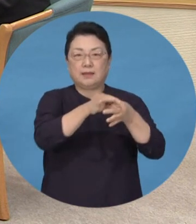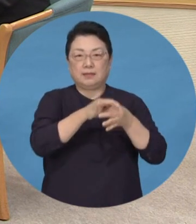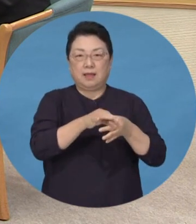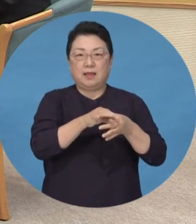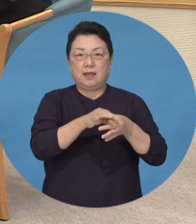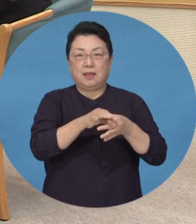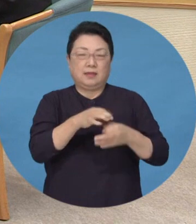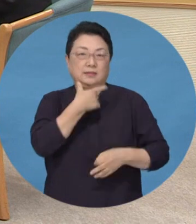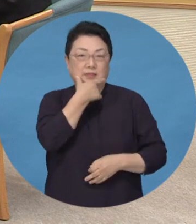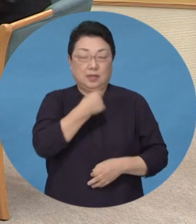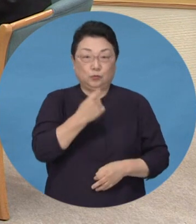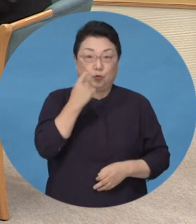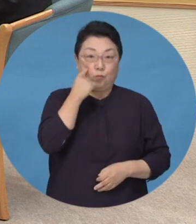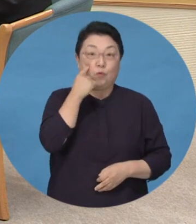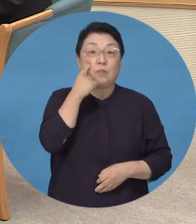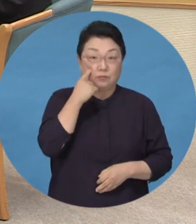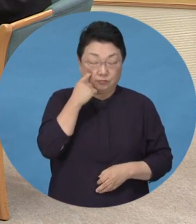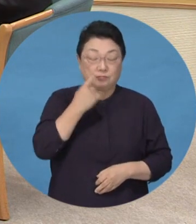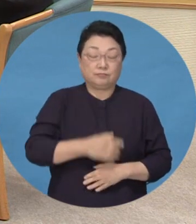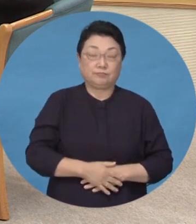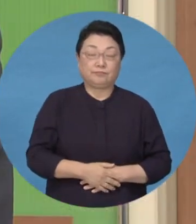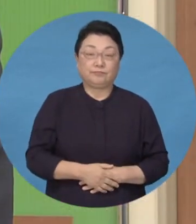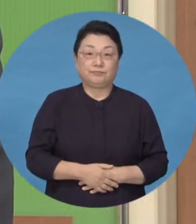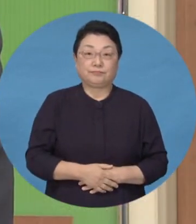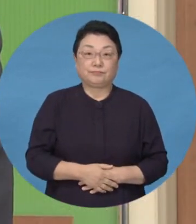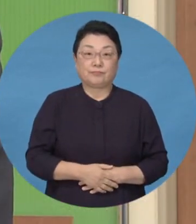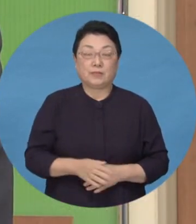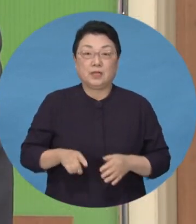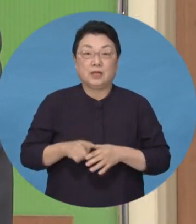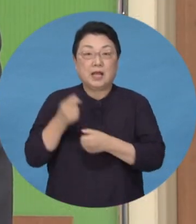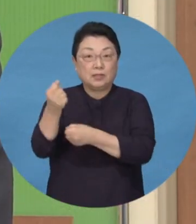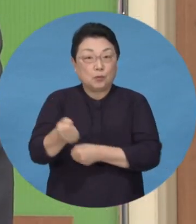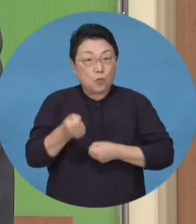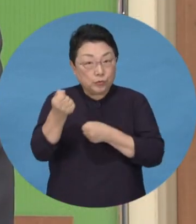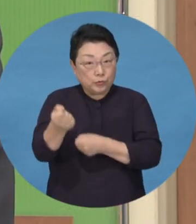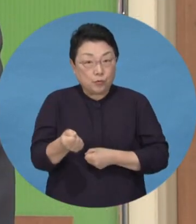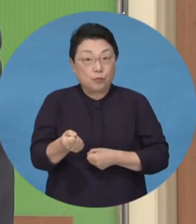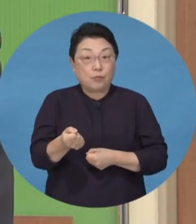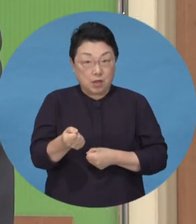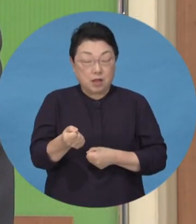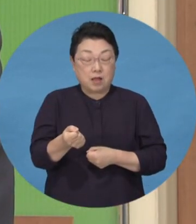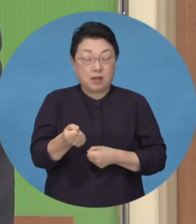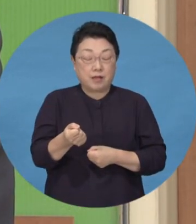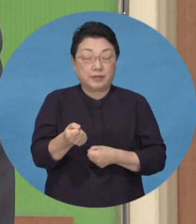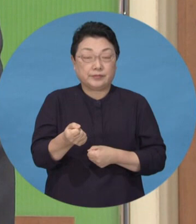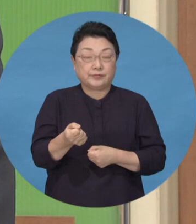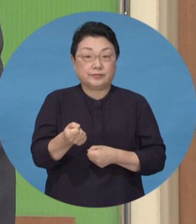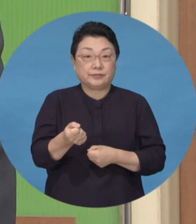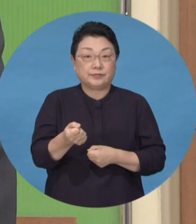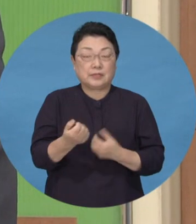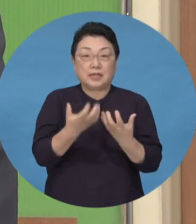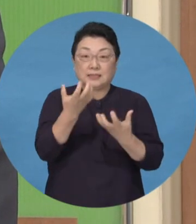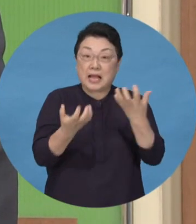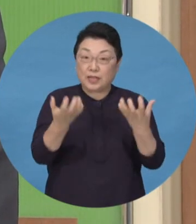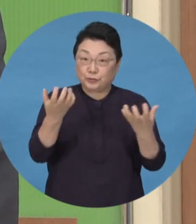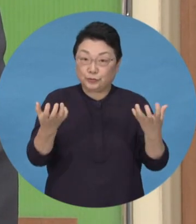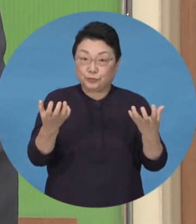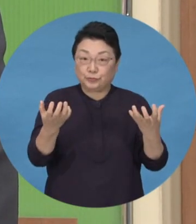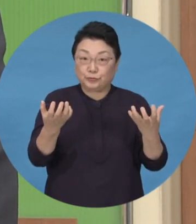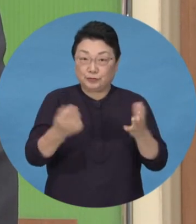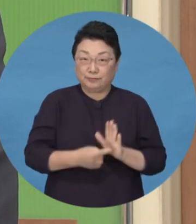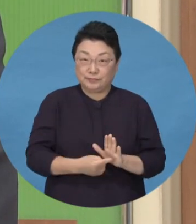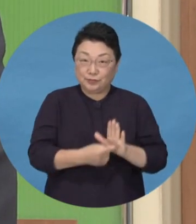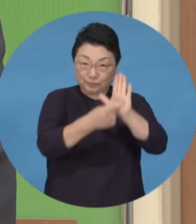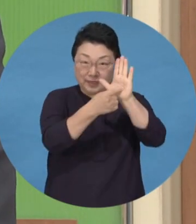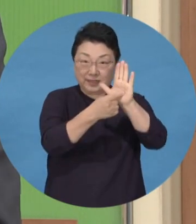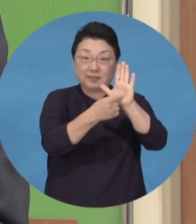とこれが一つの柱ですよ農業に関しては果汁が山梨県